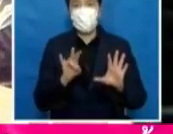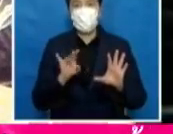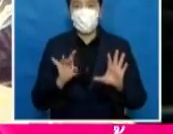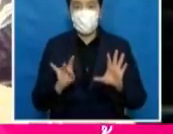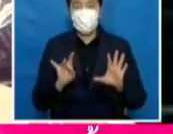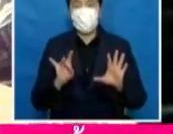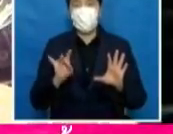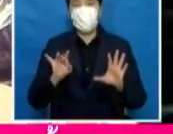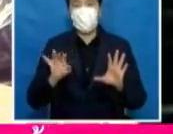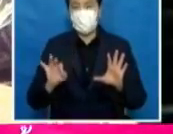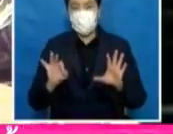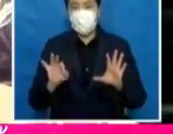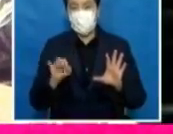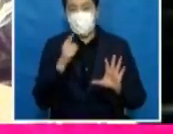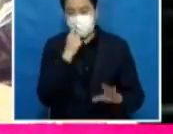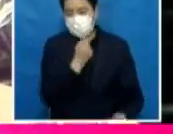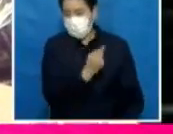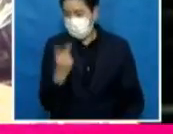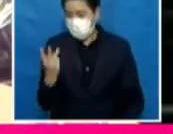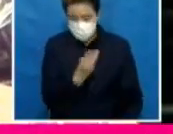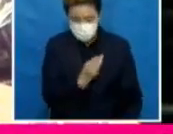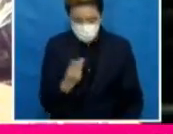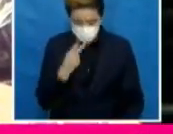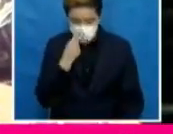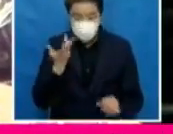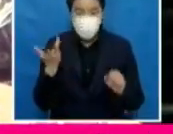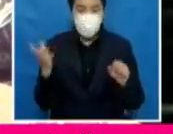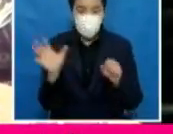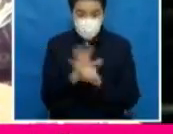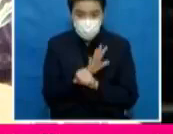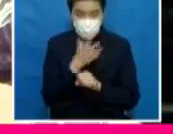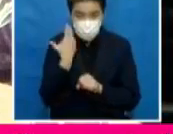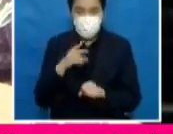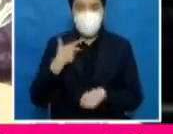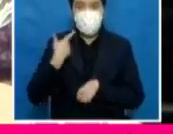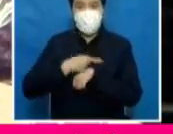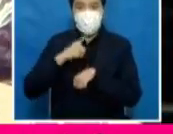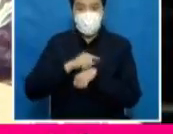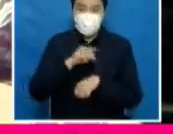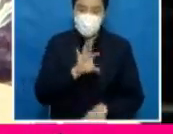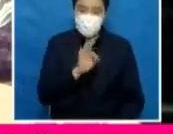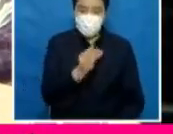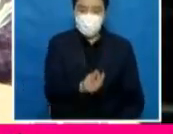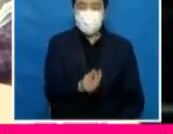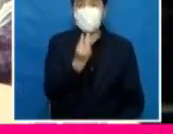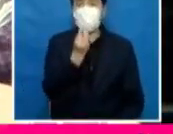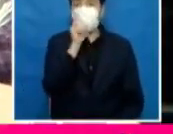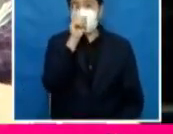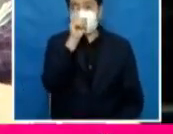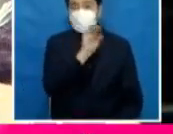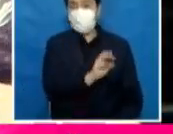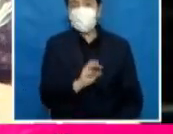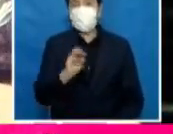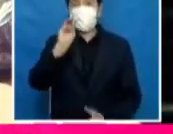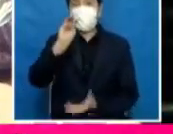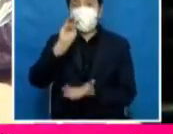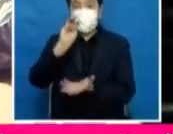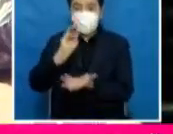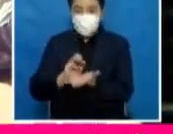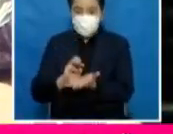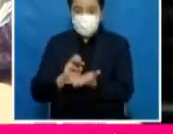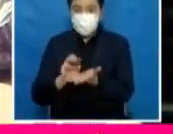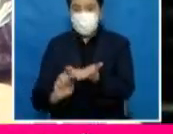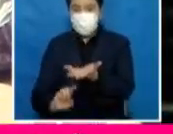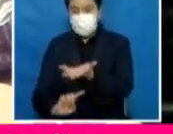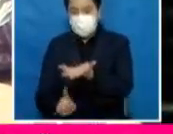7 8และ9ครบหรือไม่จากนั้นจะใช้วิธีสุ่มตัวอย่างมา1ลูกเพื่อชั่งน้ำหนักโดยน้